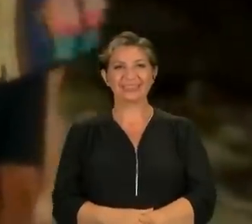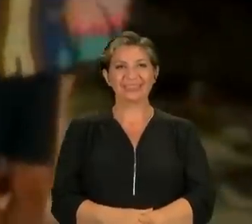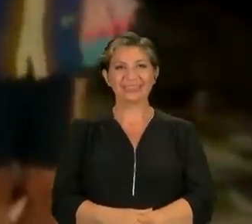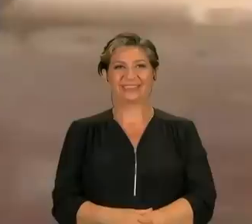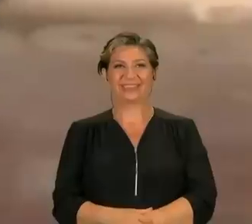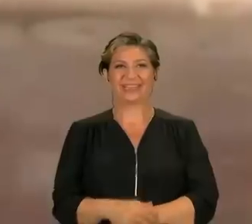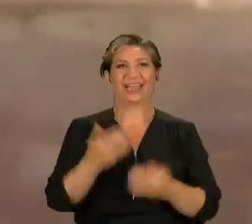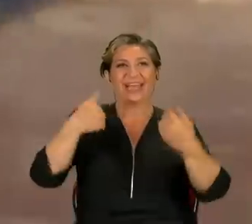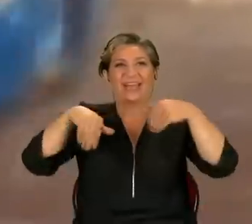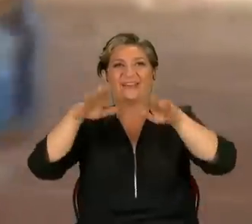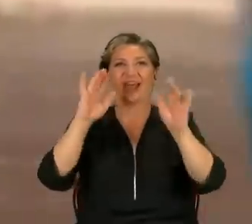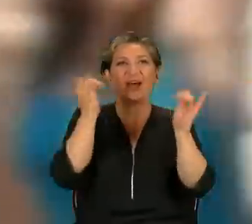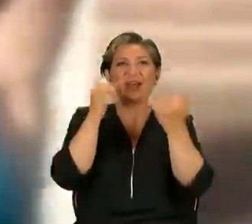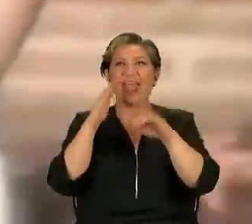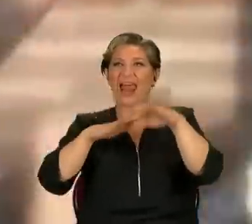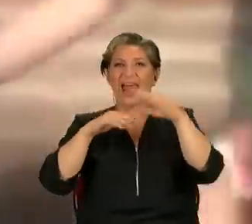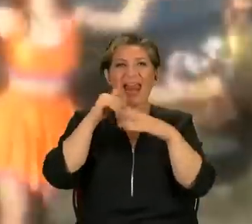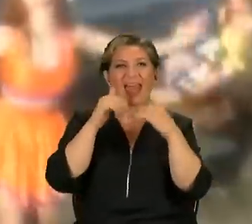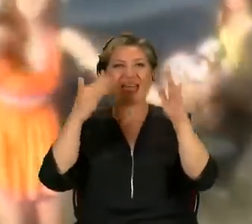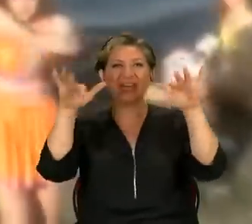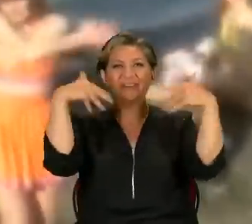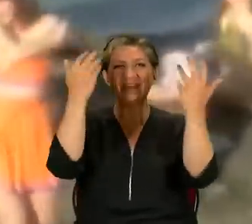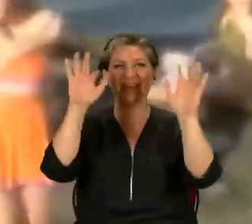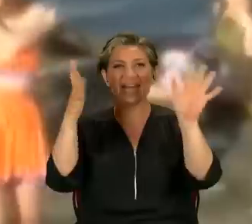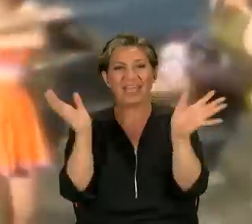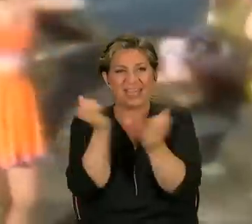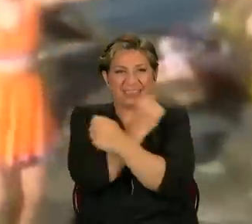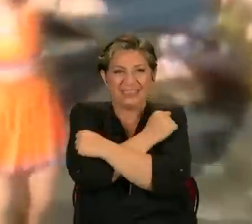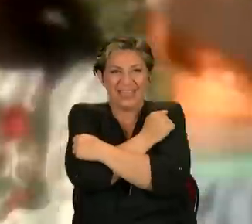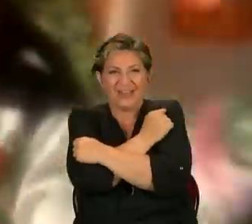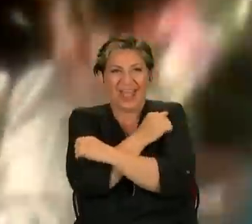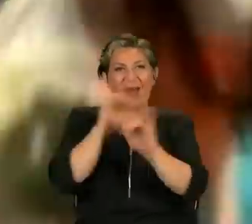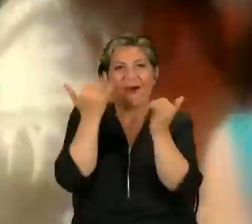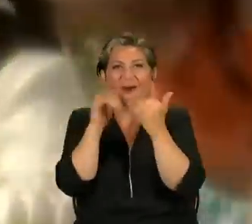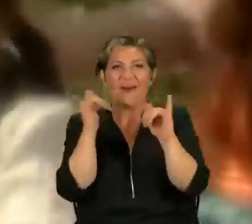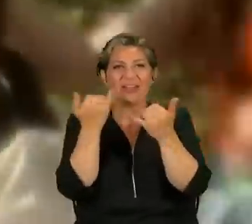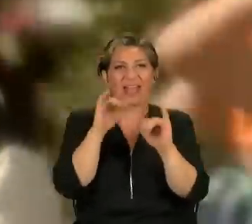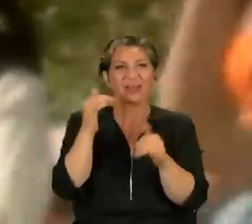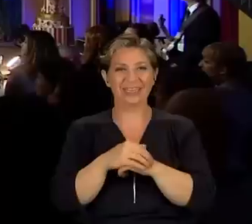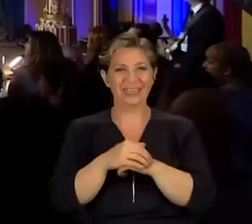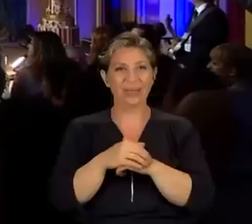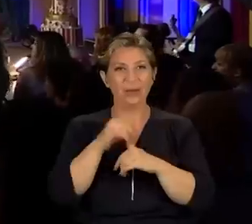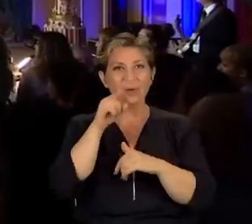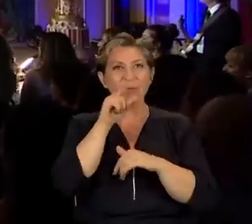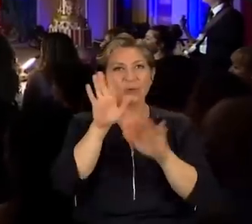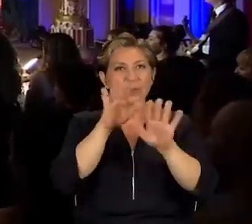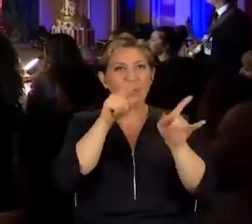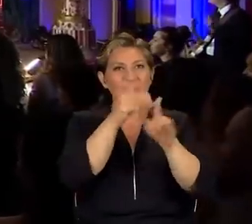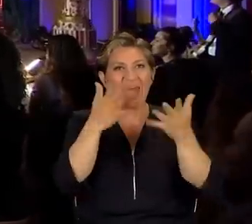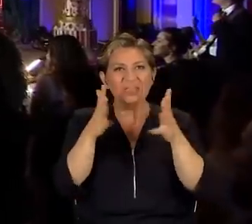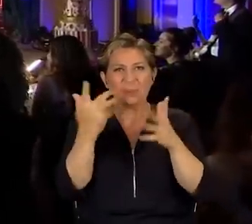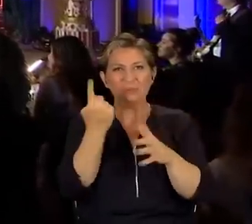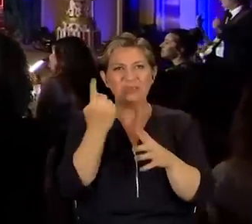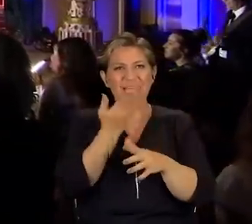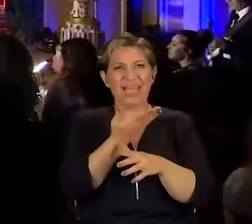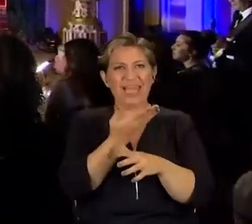Kıvrak, oynak, eller beller kıvrak, kıskıvrak, oynak. Bu ne acayip, dur, ne acayip bir şey